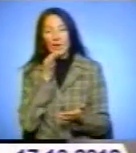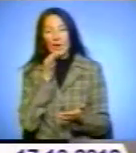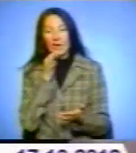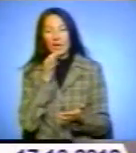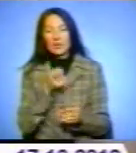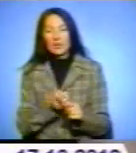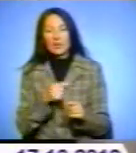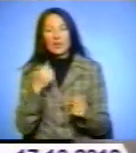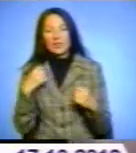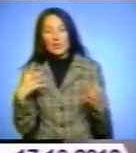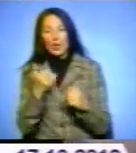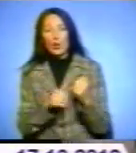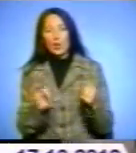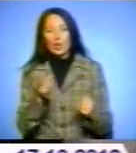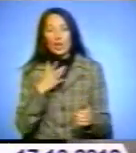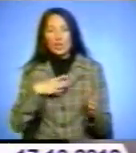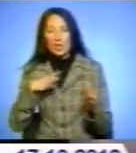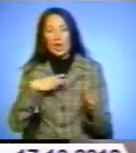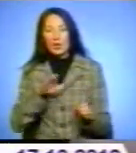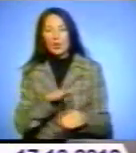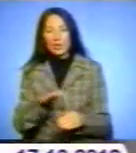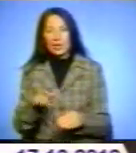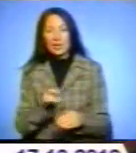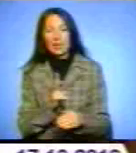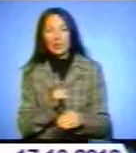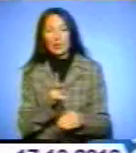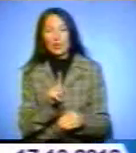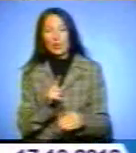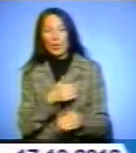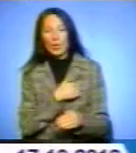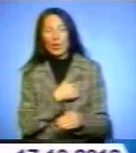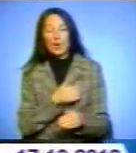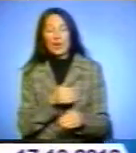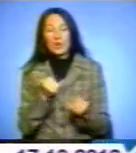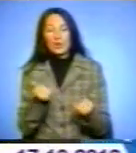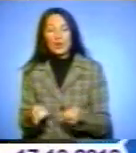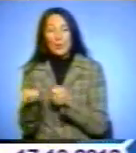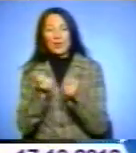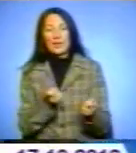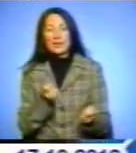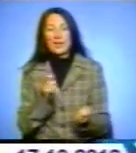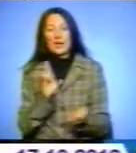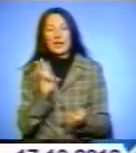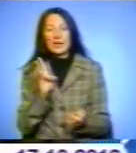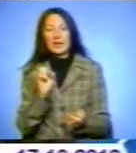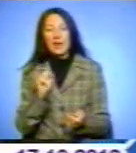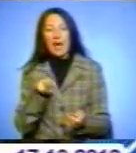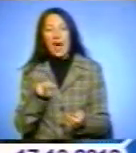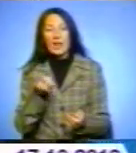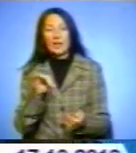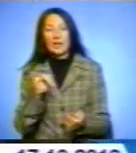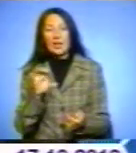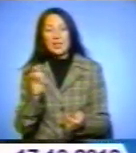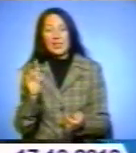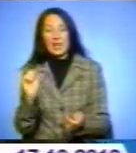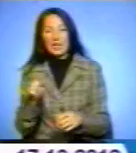раз чекають діти, тому й всім по який смак. Сьогодні я принесла налисники на ярмарок,